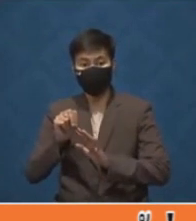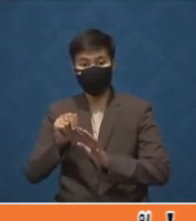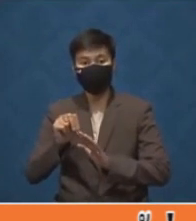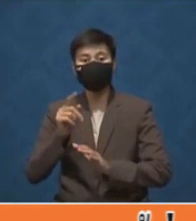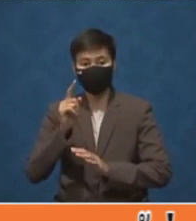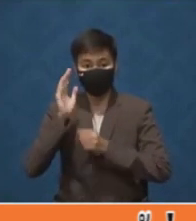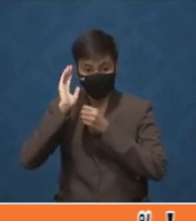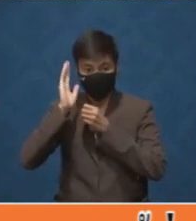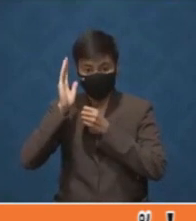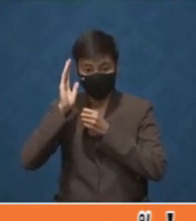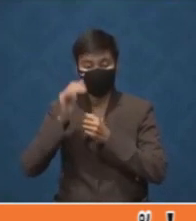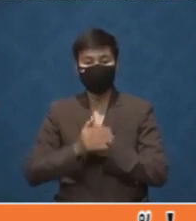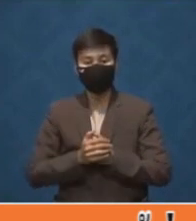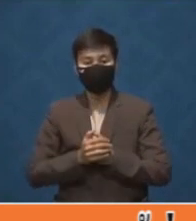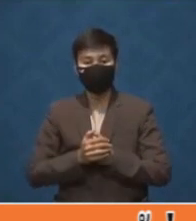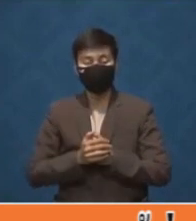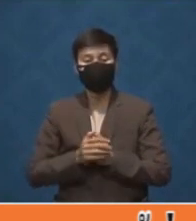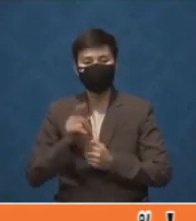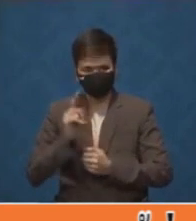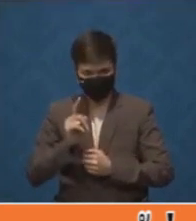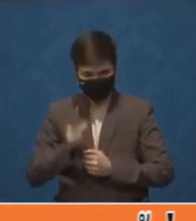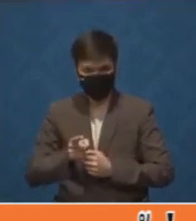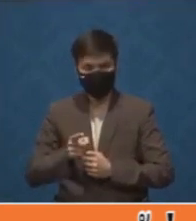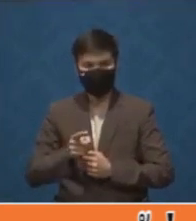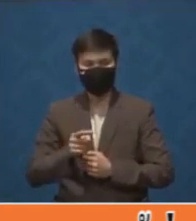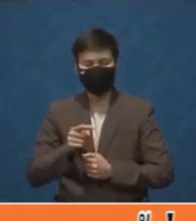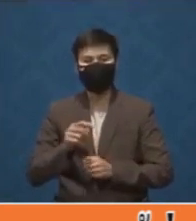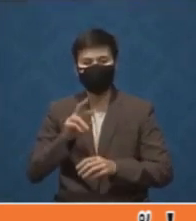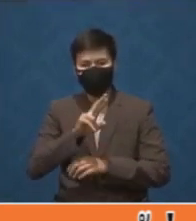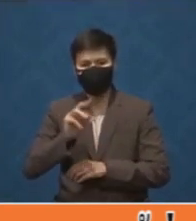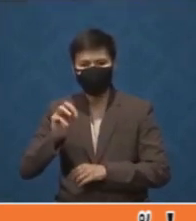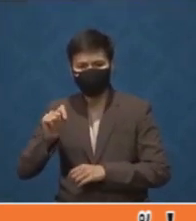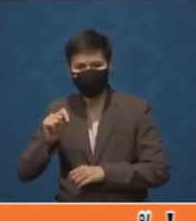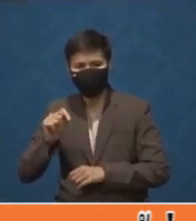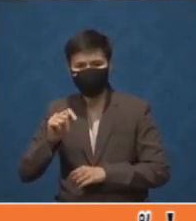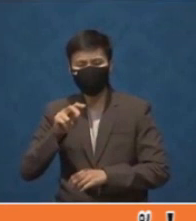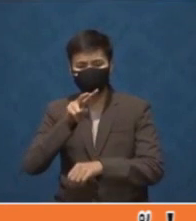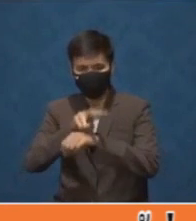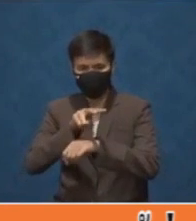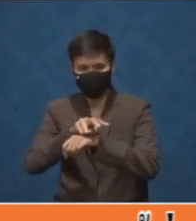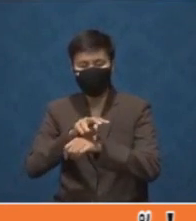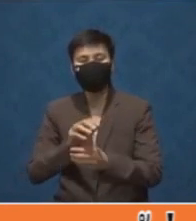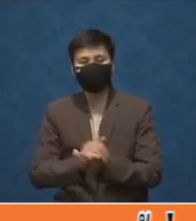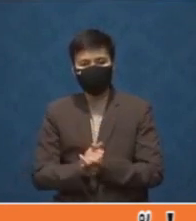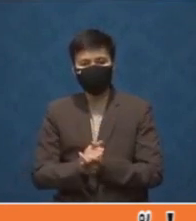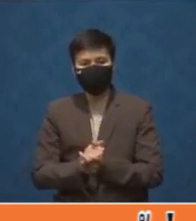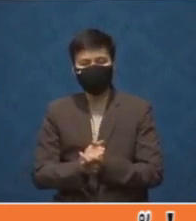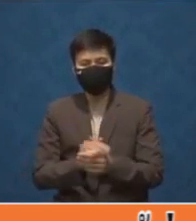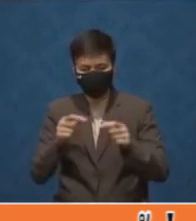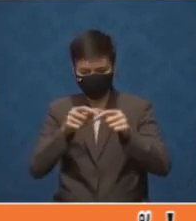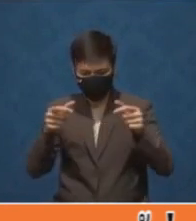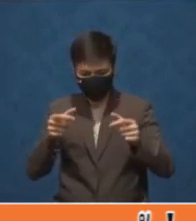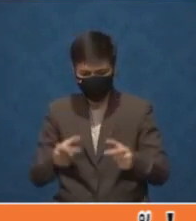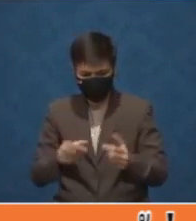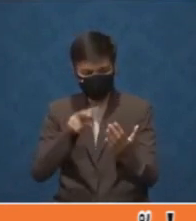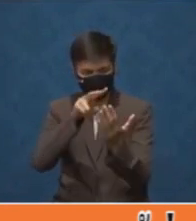องย้ำว่าเป็นประเด็นที่คณะรัฐมนตรีมีข้อสังเกตและผลการพิจารณาตามที่ได้รับได้ขอรับไปพิจารณาก่อ